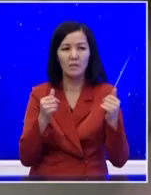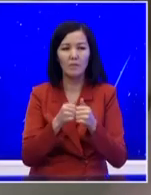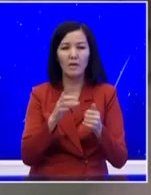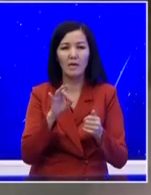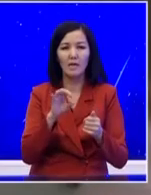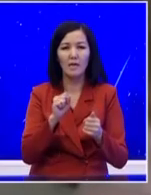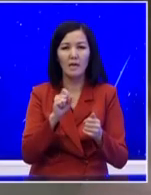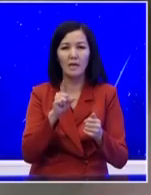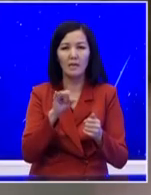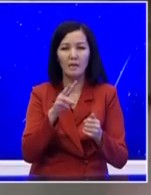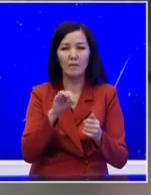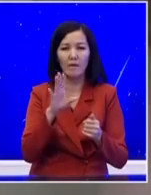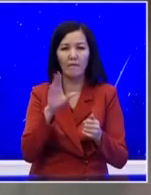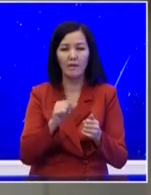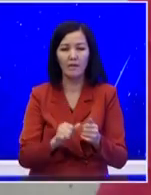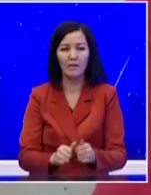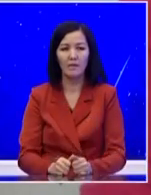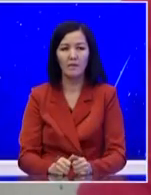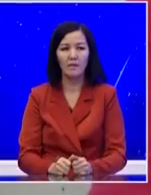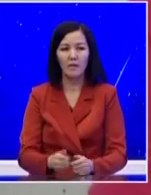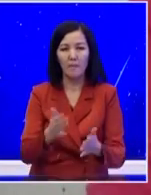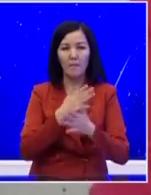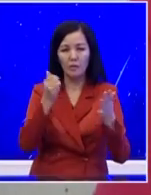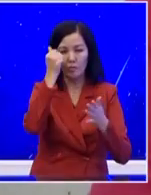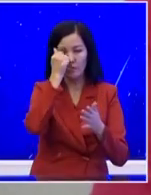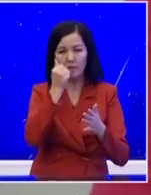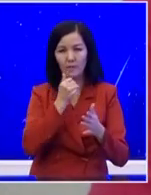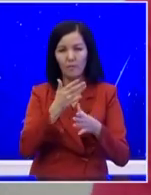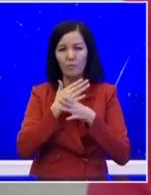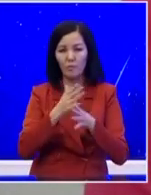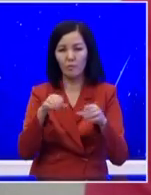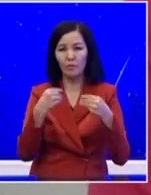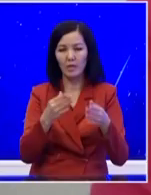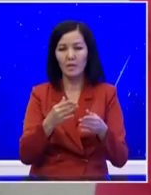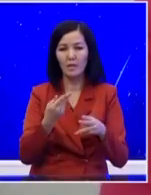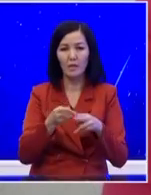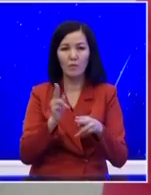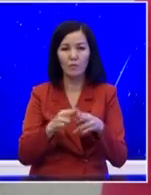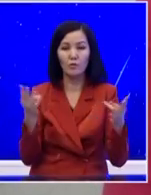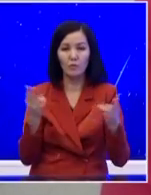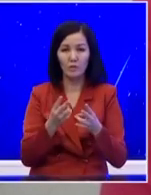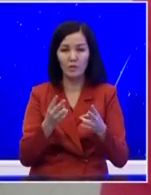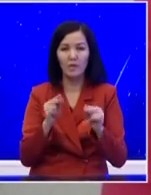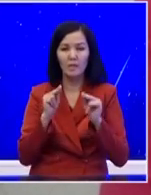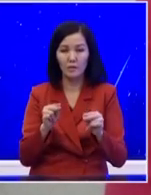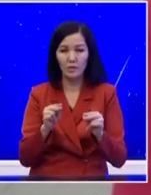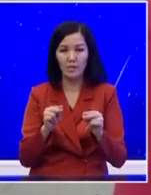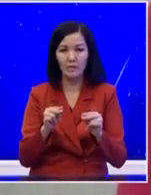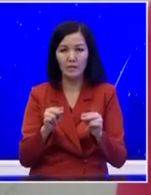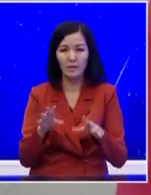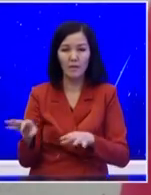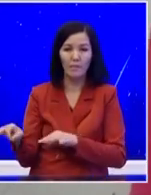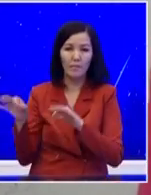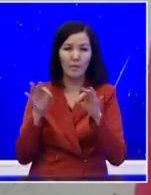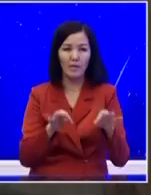Рахимовых. Большое-большое спасибо за то, что приехали, привезли помощь. Я очень сильно нуждаюсь, если честно, потому что